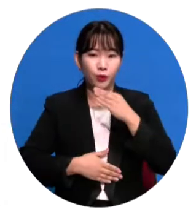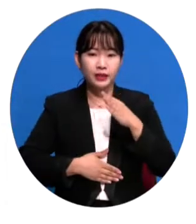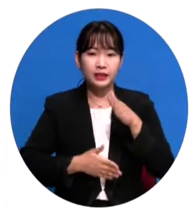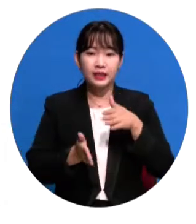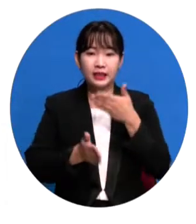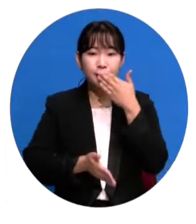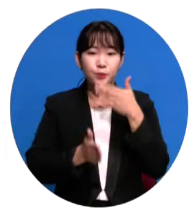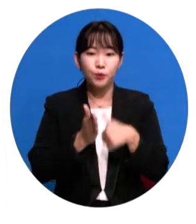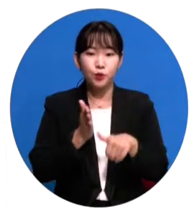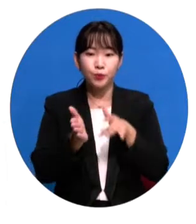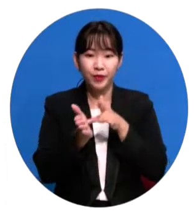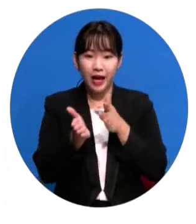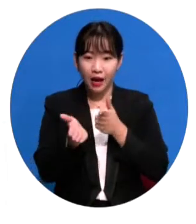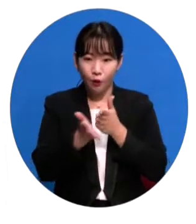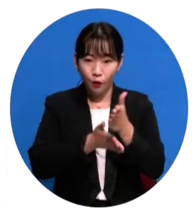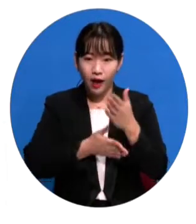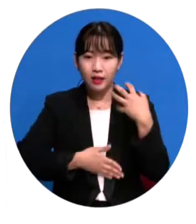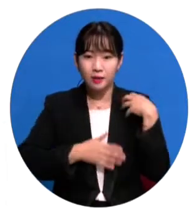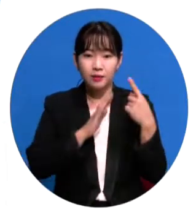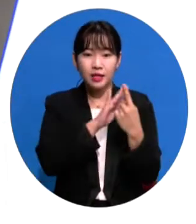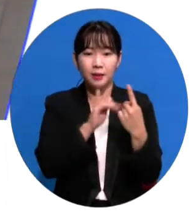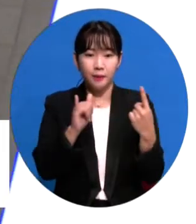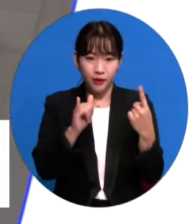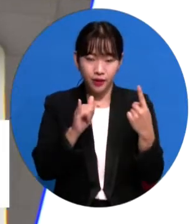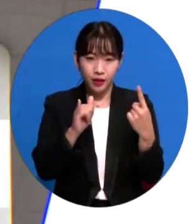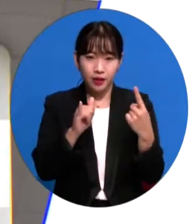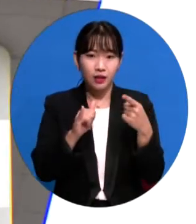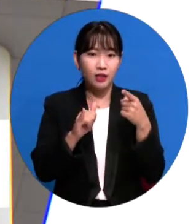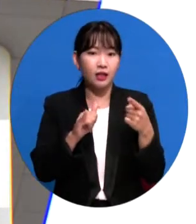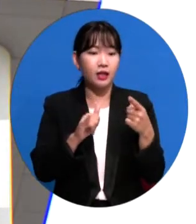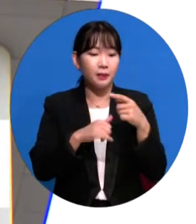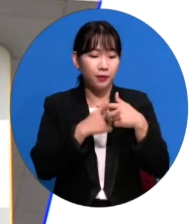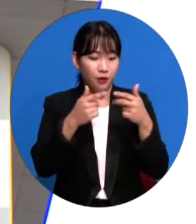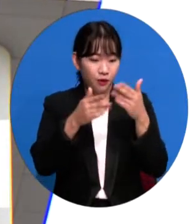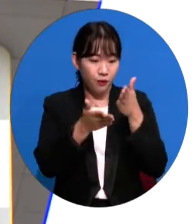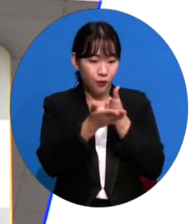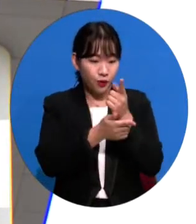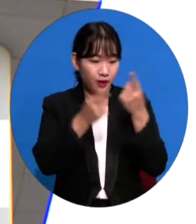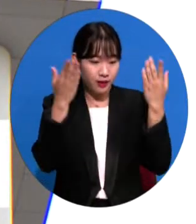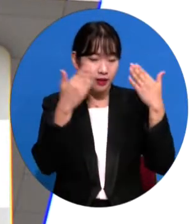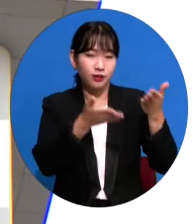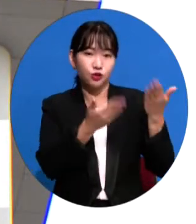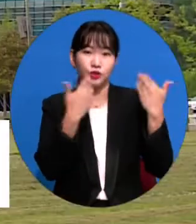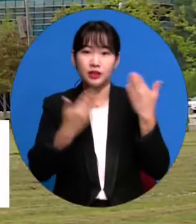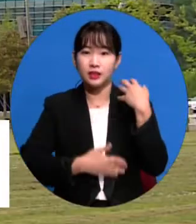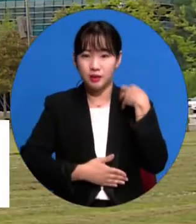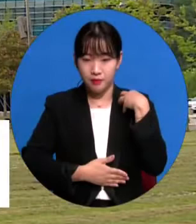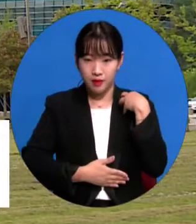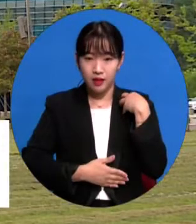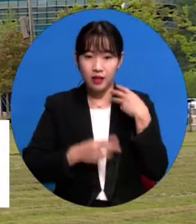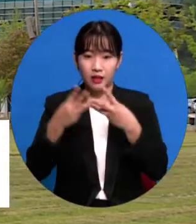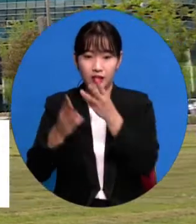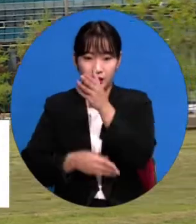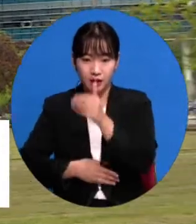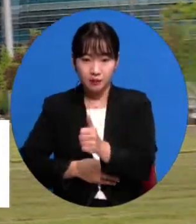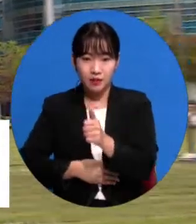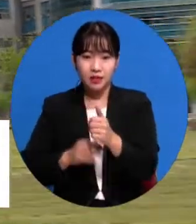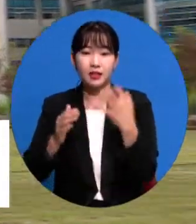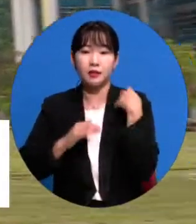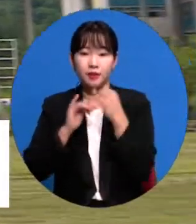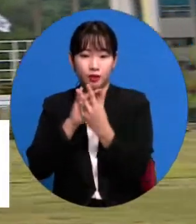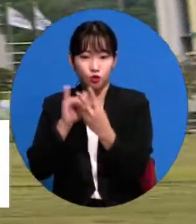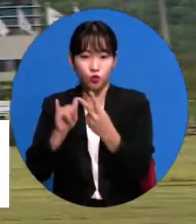의학과 주무관 1명에 의과 대학 유치 업무를 담당하고 있는데 이는 최근 팀장과 중간 2명으로 꾸린